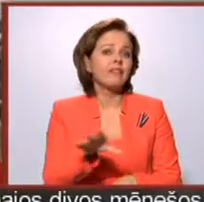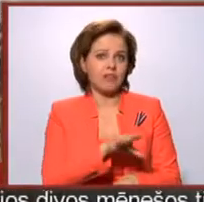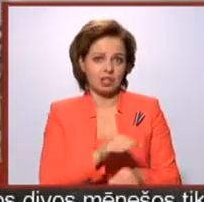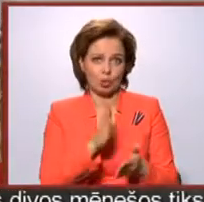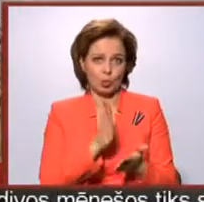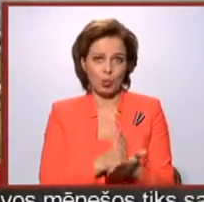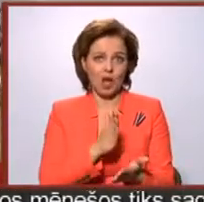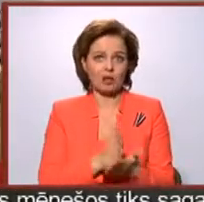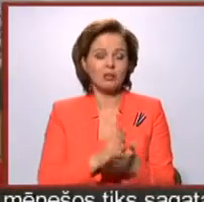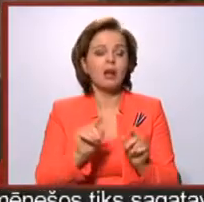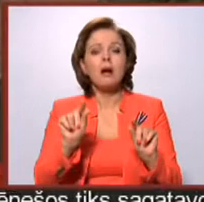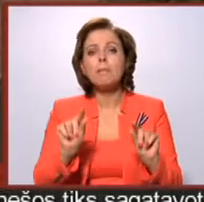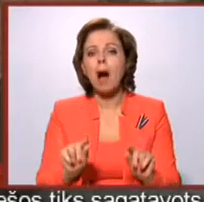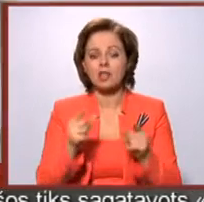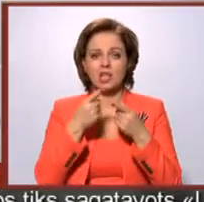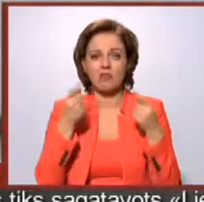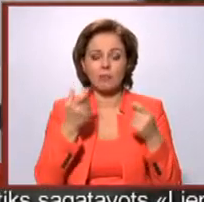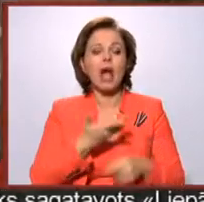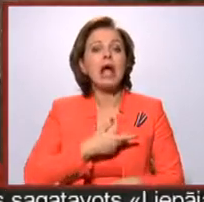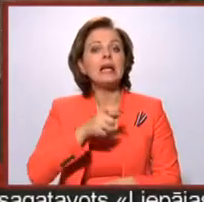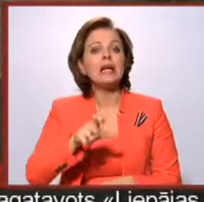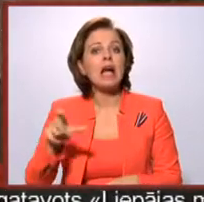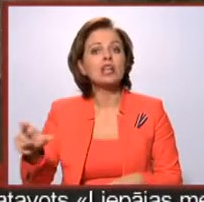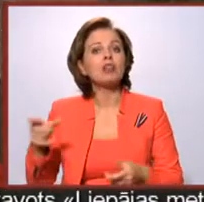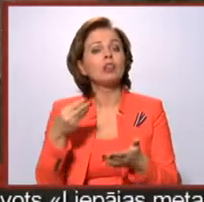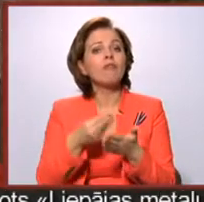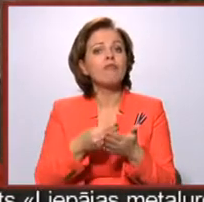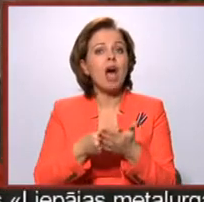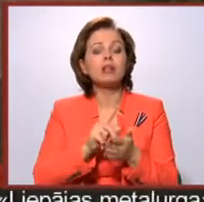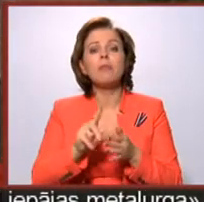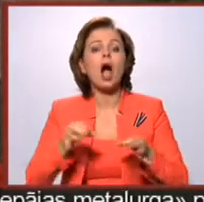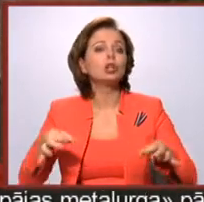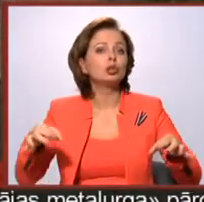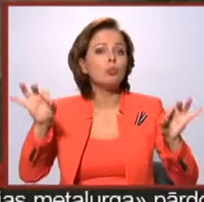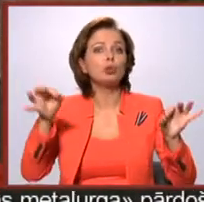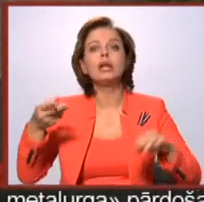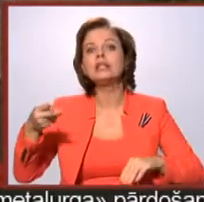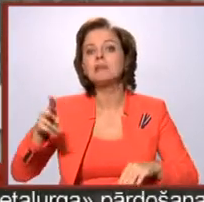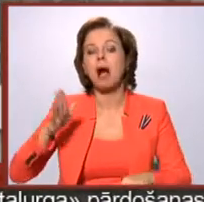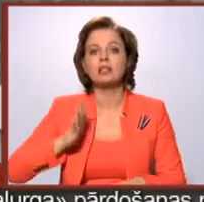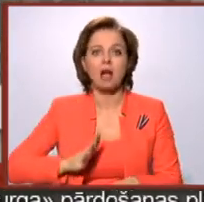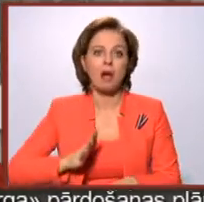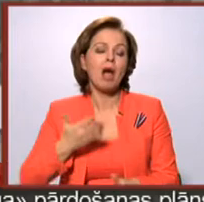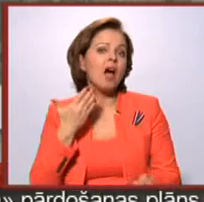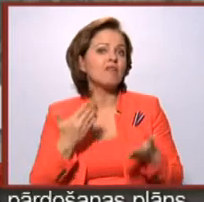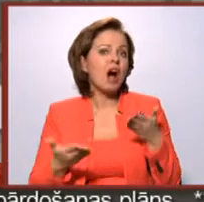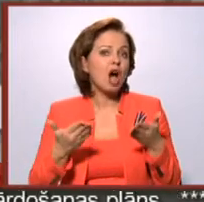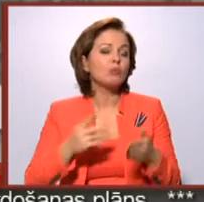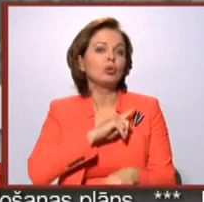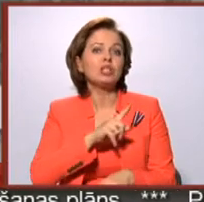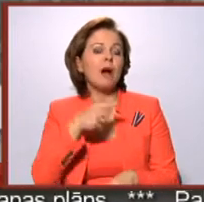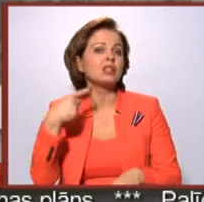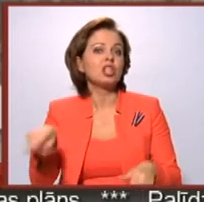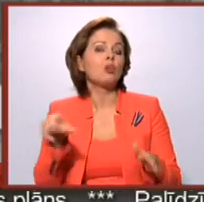ir pamāz informācija. Iedzīvotāji gan arī vērtē, ka diez vai kādas būtiskas izmaiņas ir gaidāmas un iespējams, viņi nemaz citu